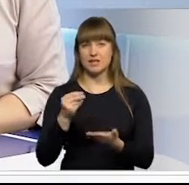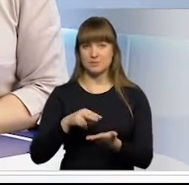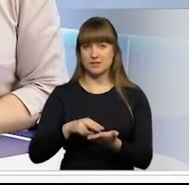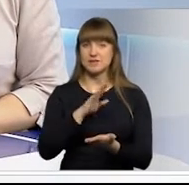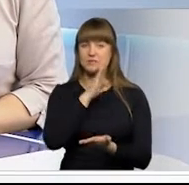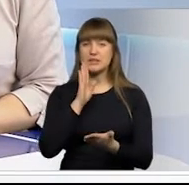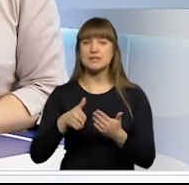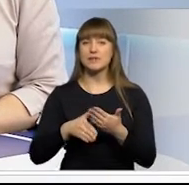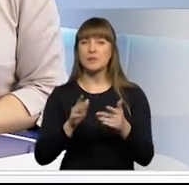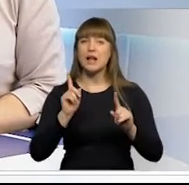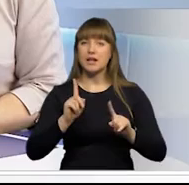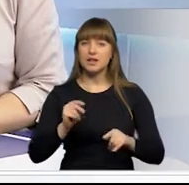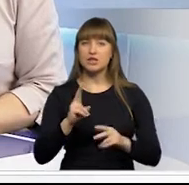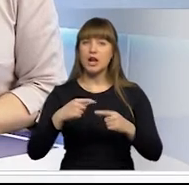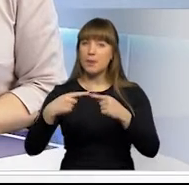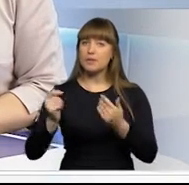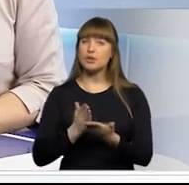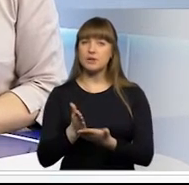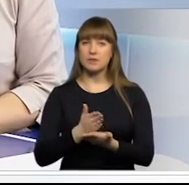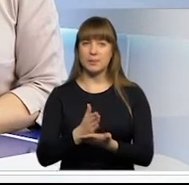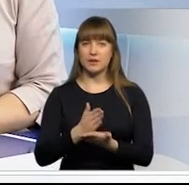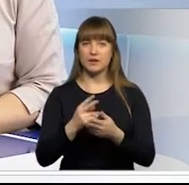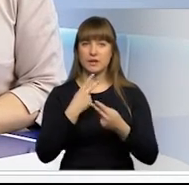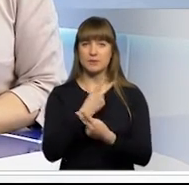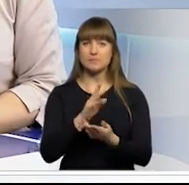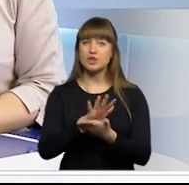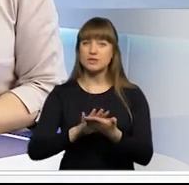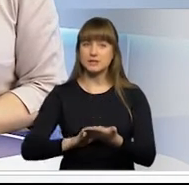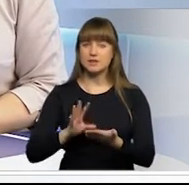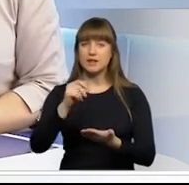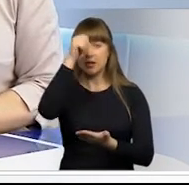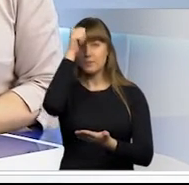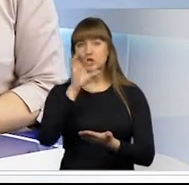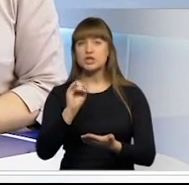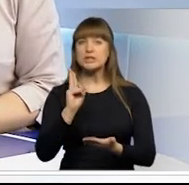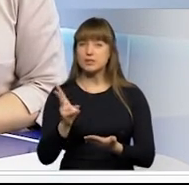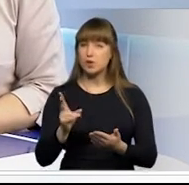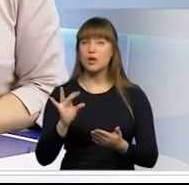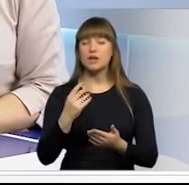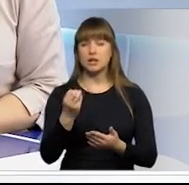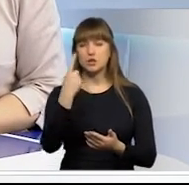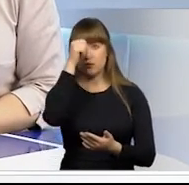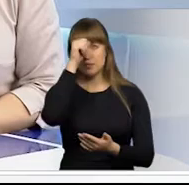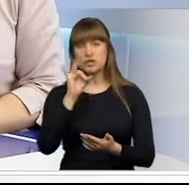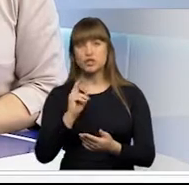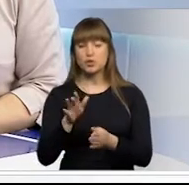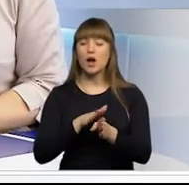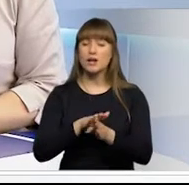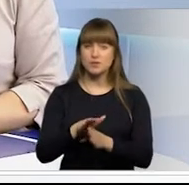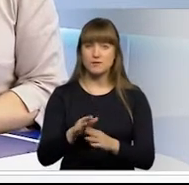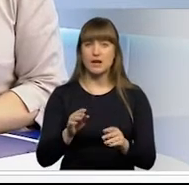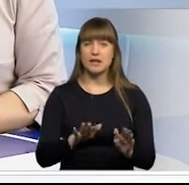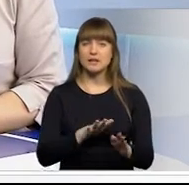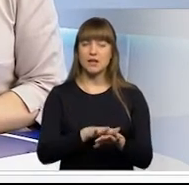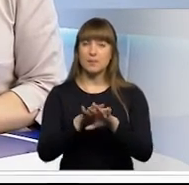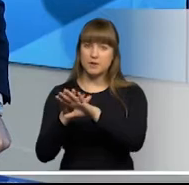рассматривается заявление в месячный срок, и еще в месячный срок осуществляется перевод денег на кредитный счет, открытый в